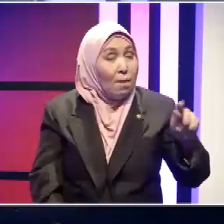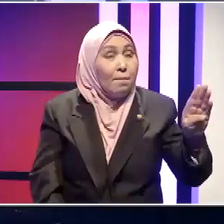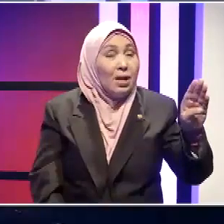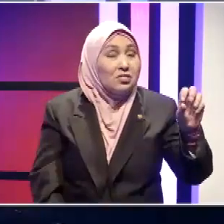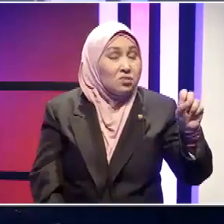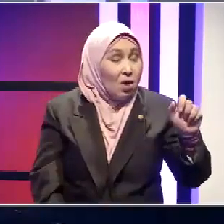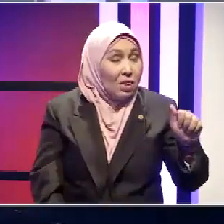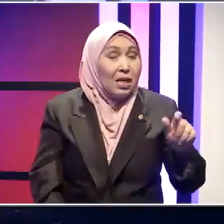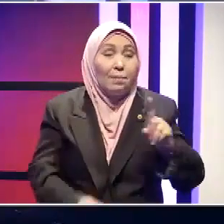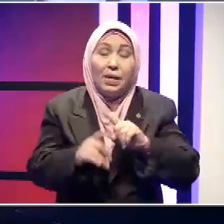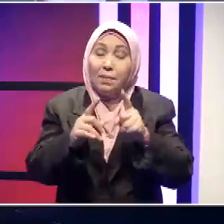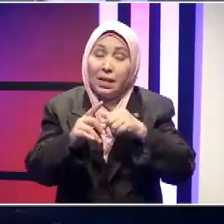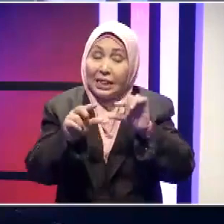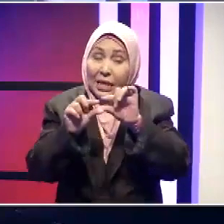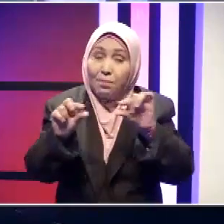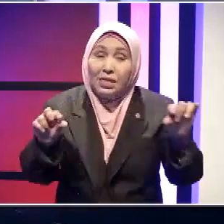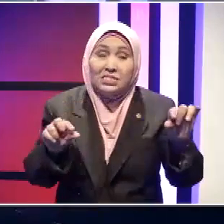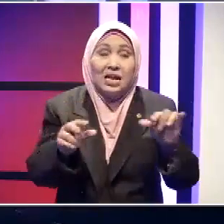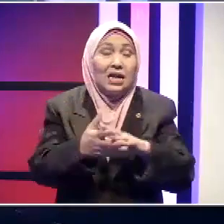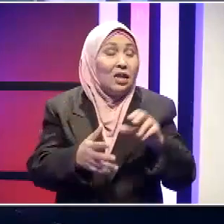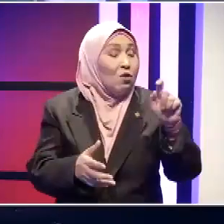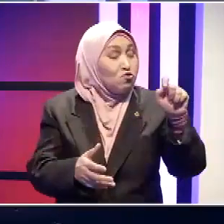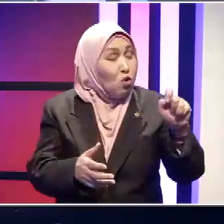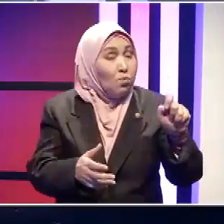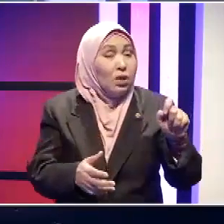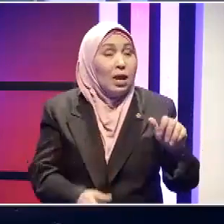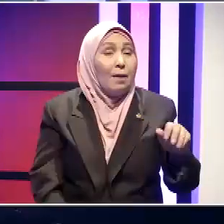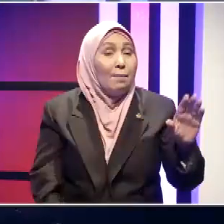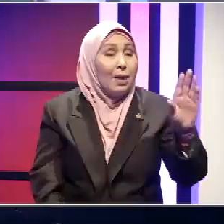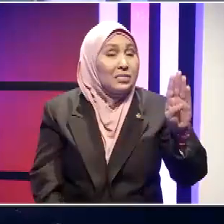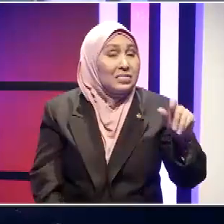tapi ditipiskan batu jangan sok jadi